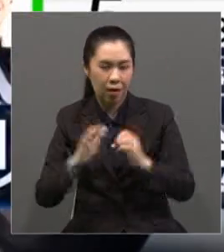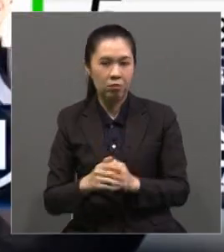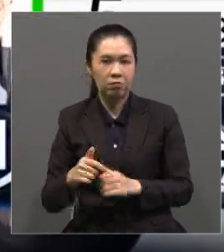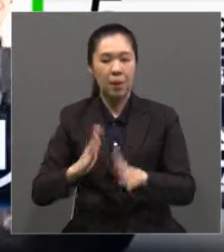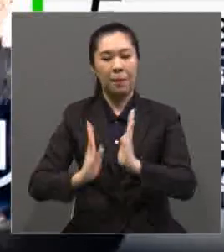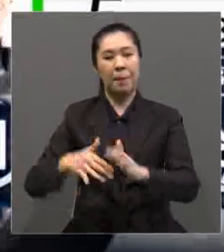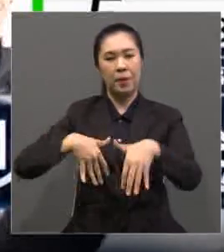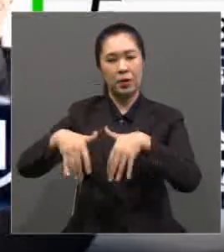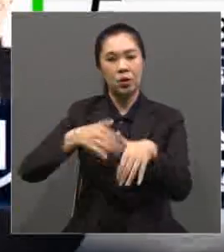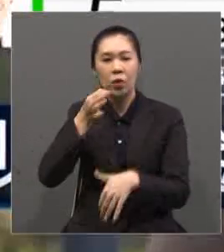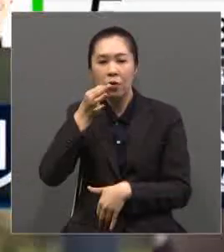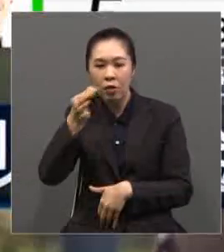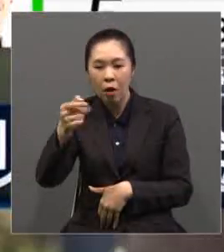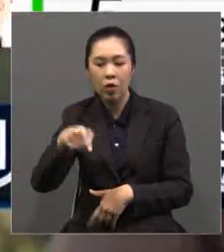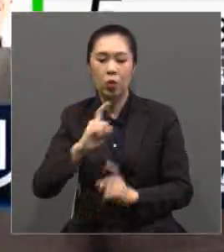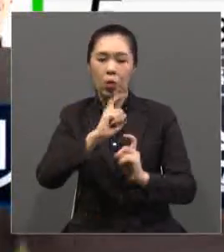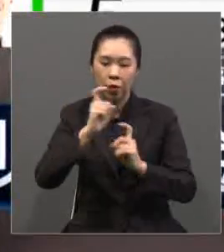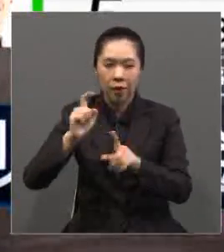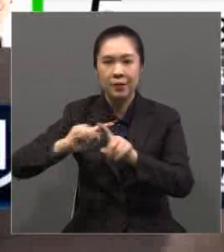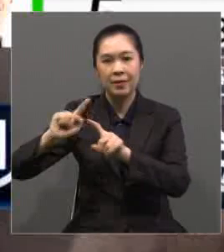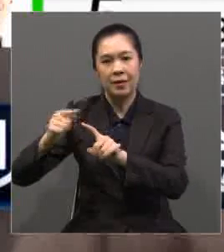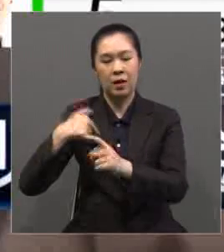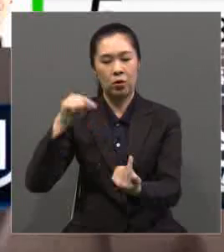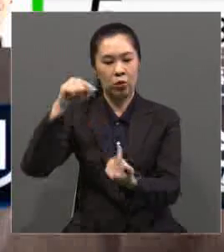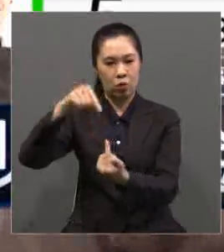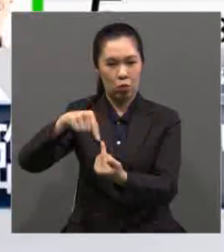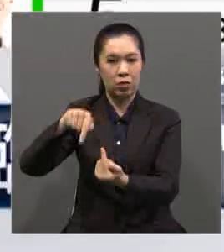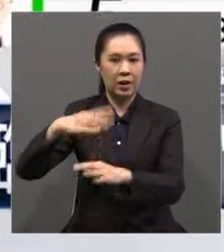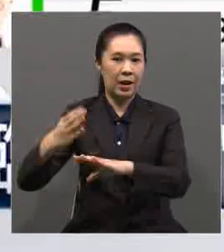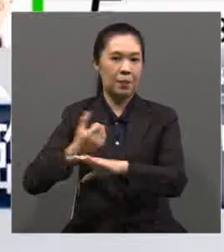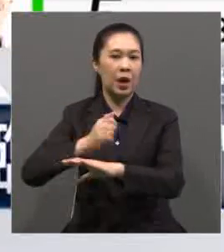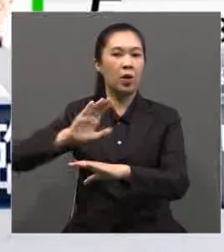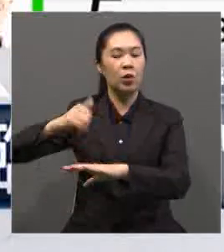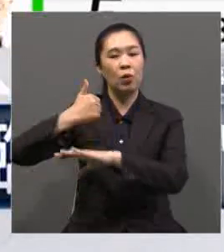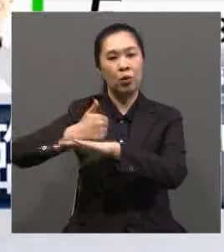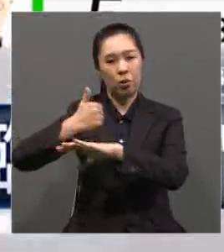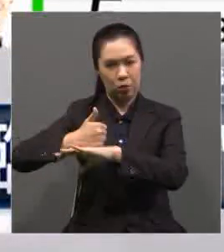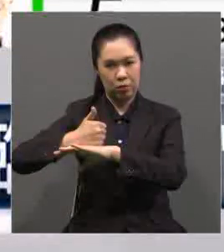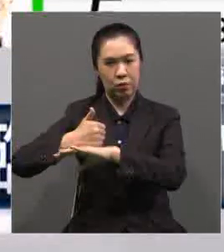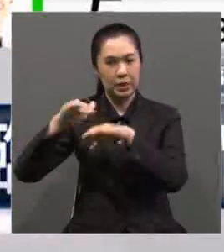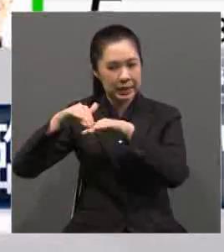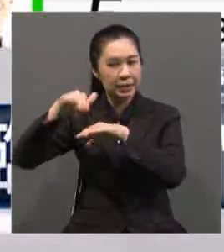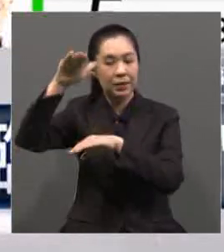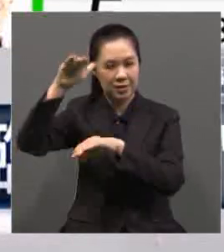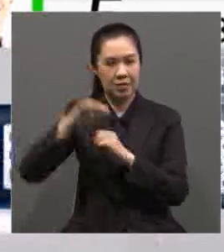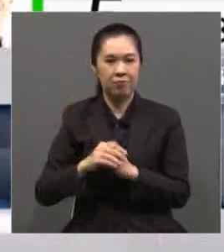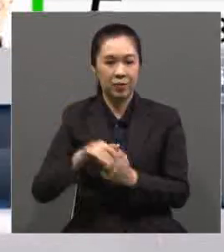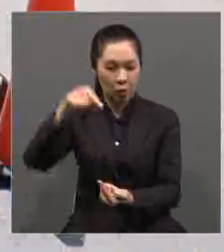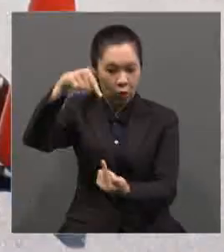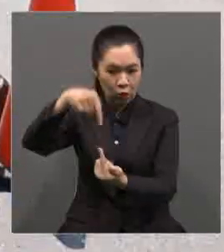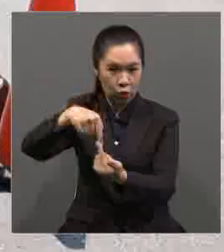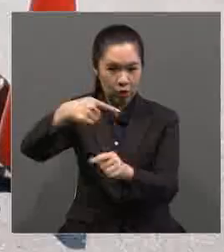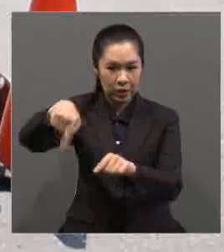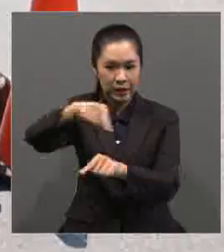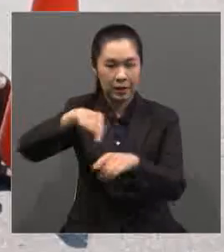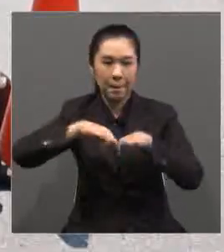เรียนในเรื่องของความปลอดภัยซึ่งการอนุมัติการตั้งจุดตรวจนั้นเป็นอำนาจของผู้บังคับการขึ้นไปหากจุดตรวจไหน